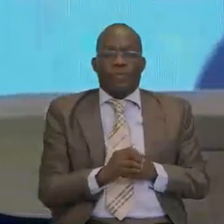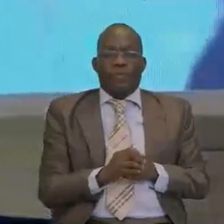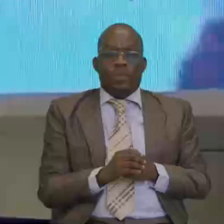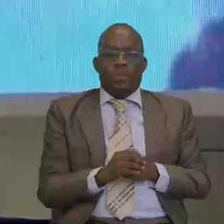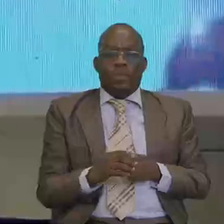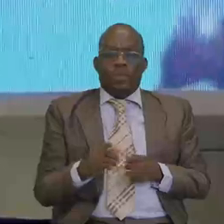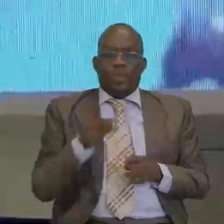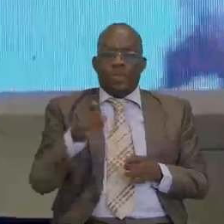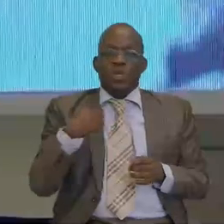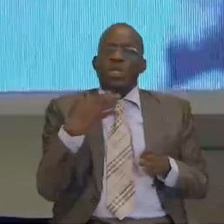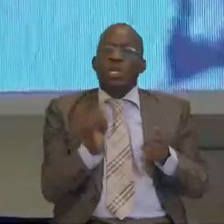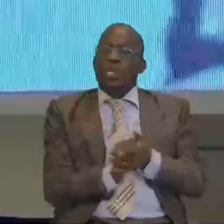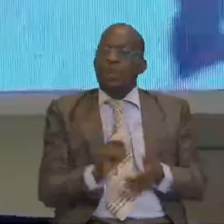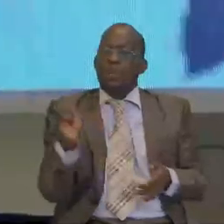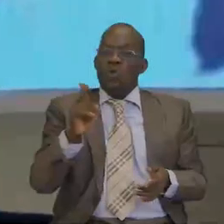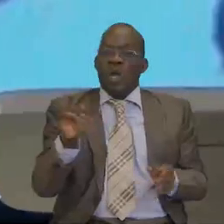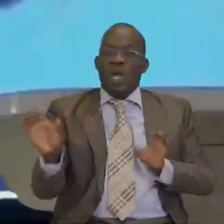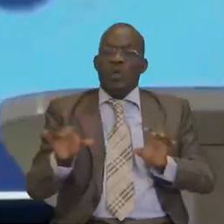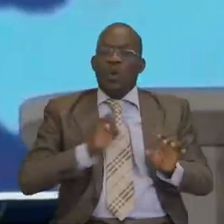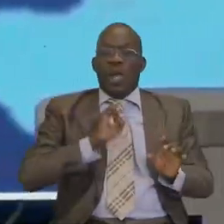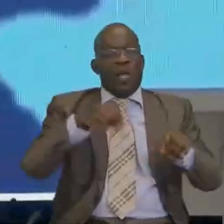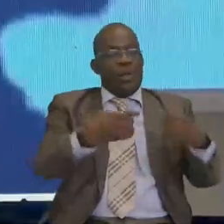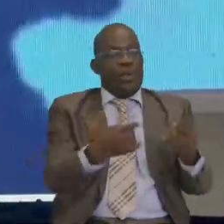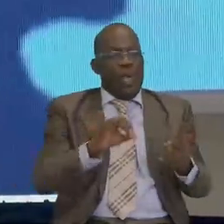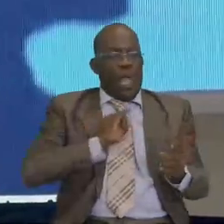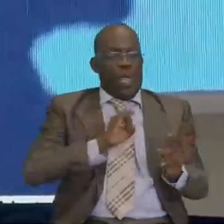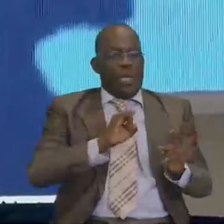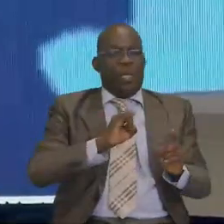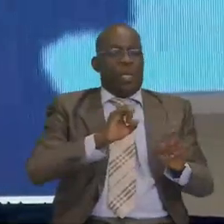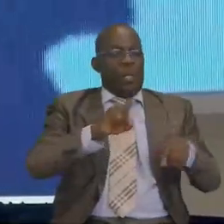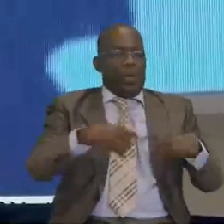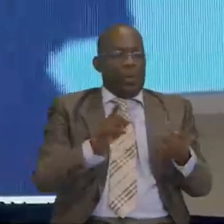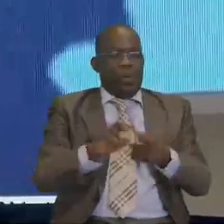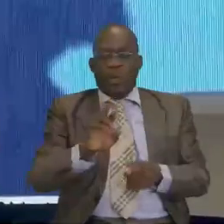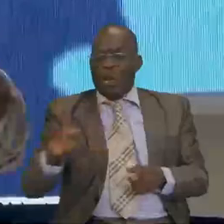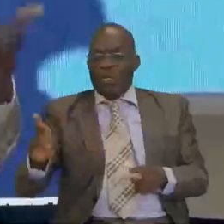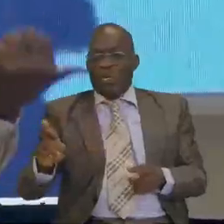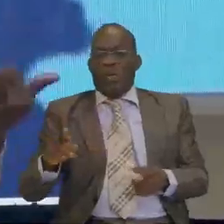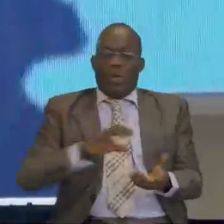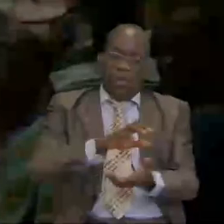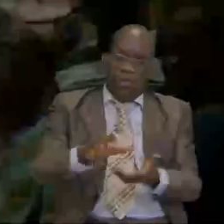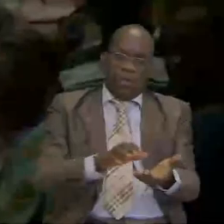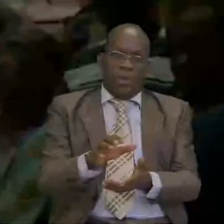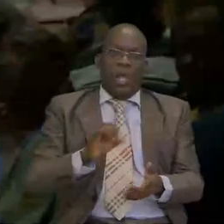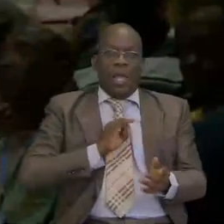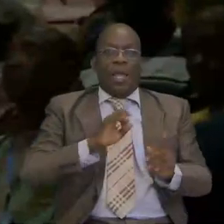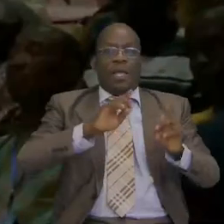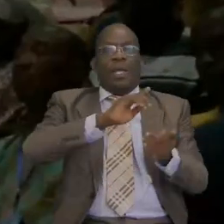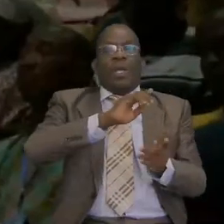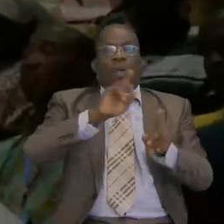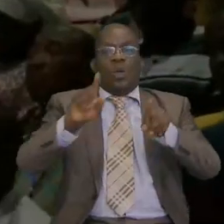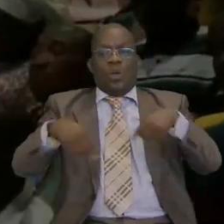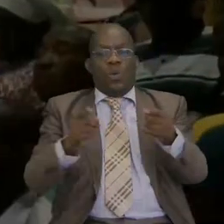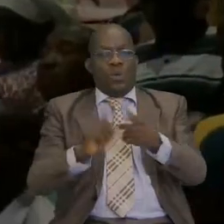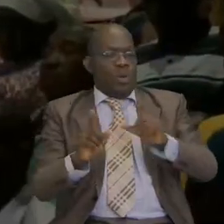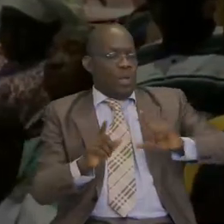Et tu dis, bon, où est-ce que j'irai? Je vais à gauche, il y a la confusion là-bas. Je vais à